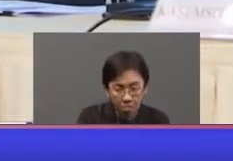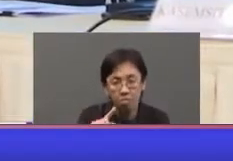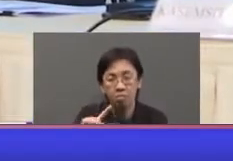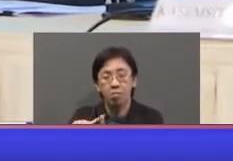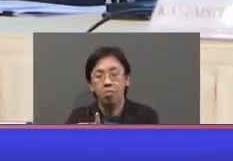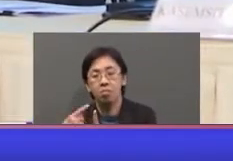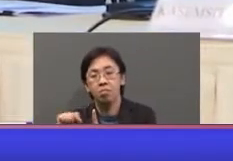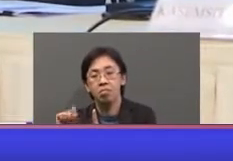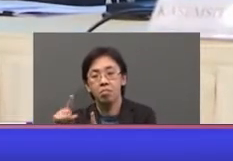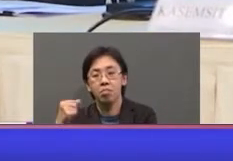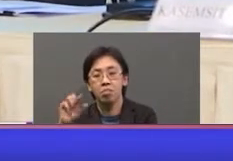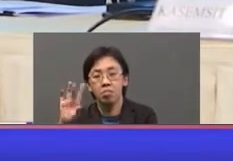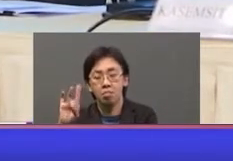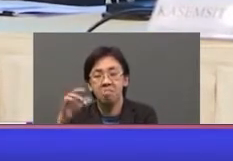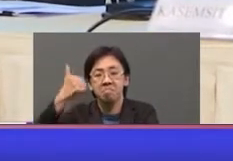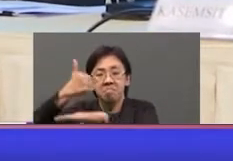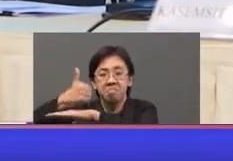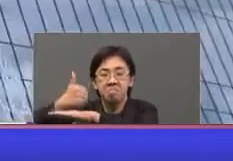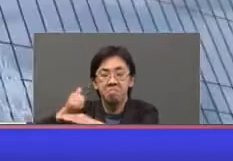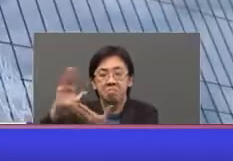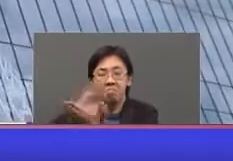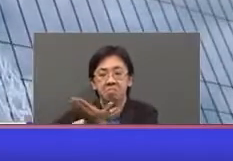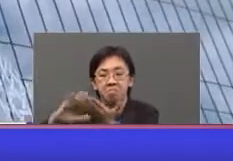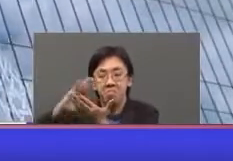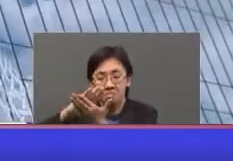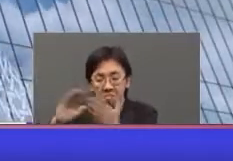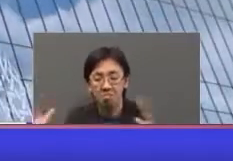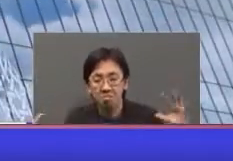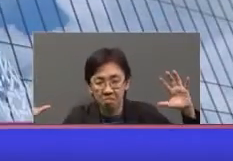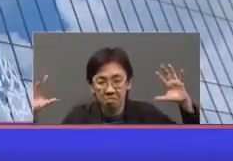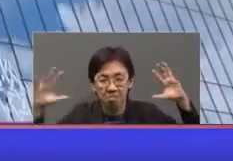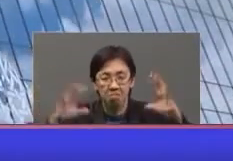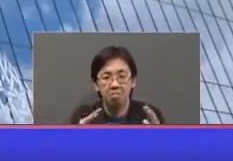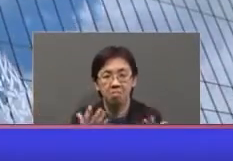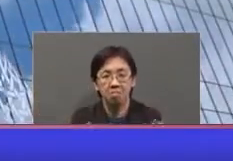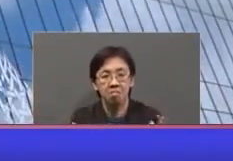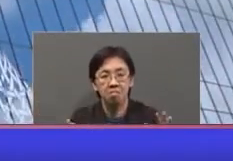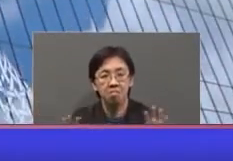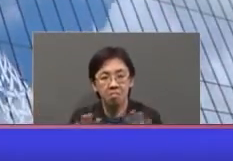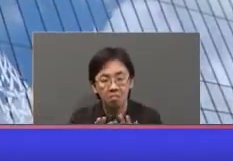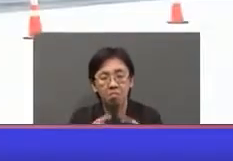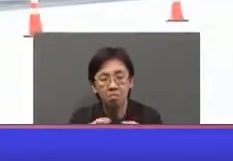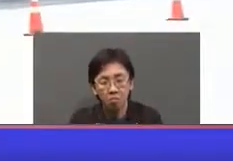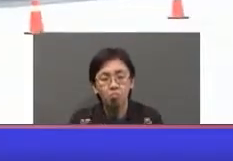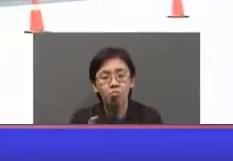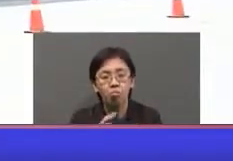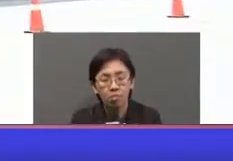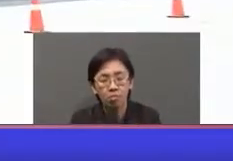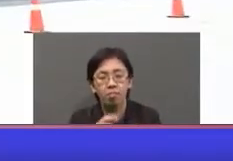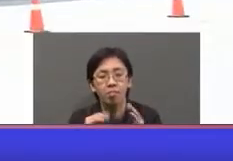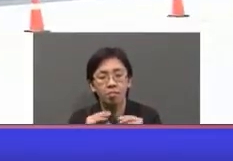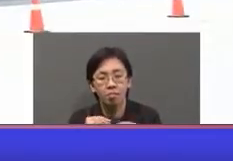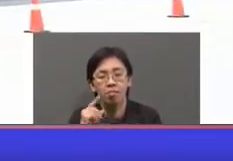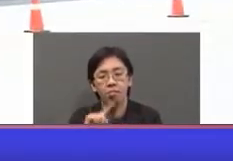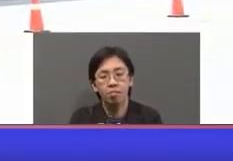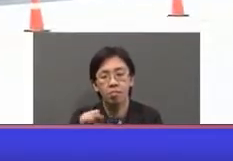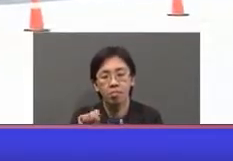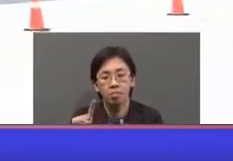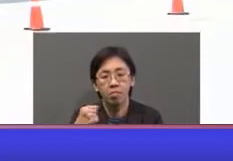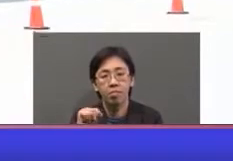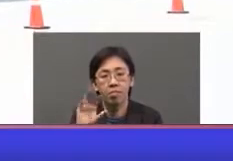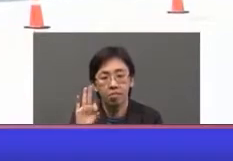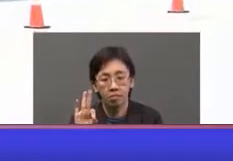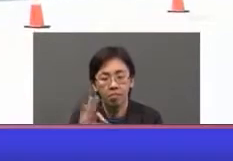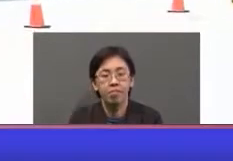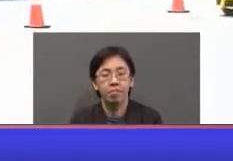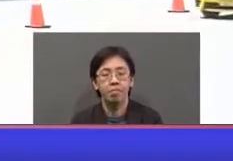เองเลย ะ นะครับมีอินโดนีเซียก็มีนะฮ ะ สิงคโปร์เวียดนามฮ่องกงบรูไนฟิลิปปินปาปัวนิวกินีนะ